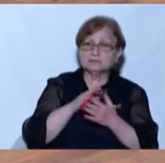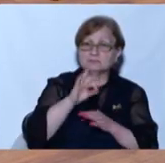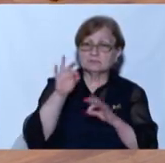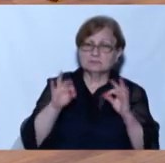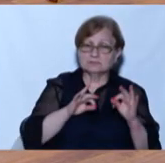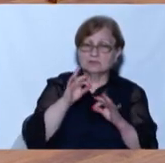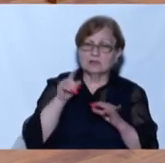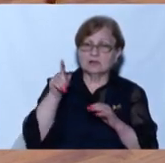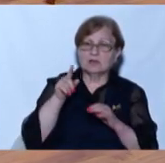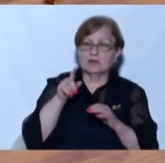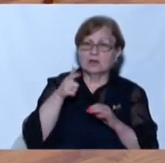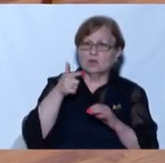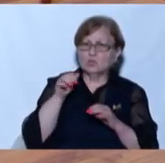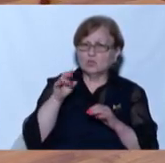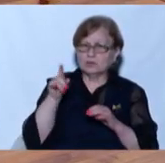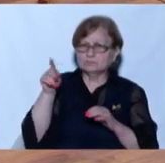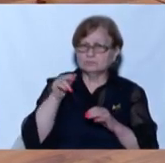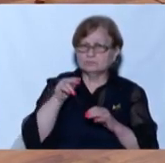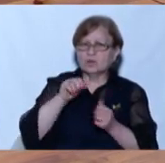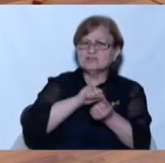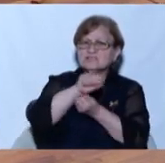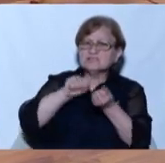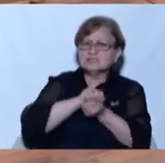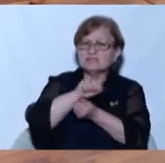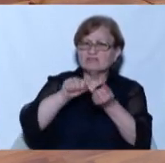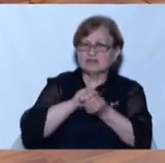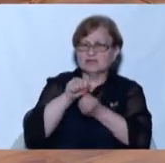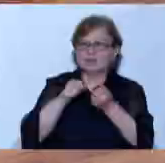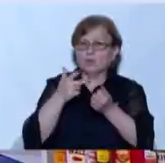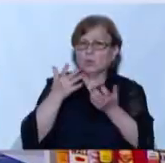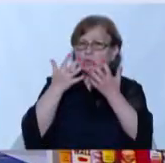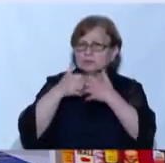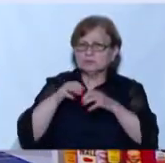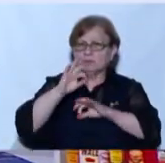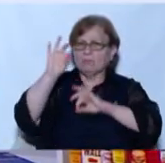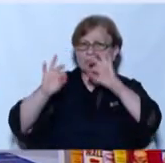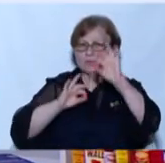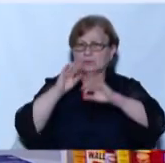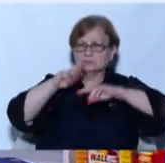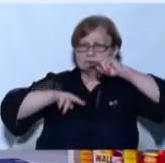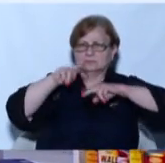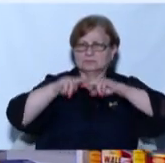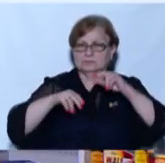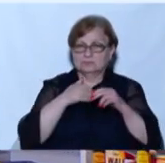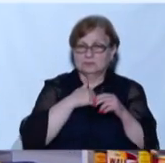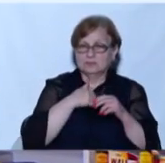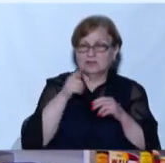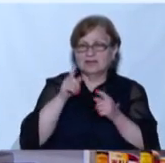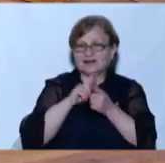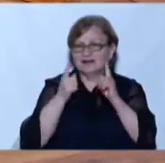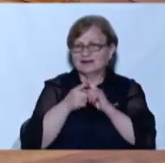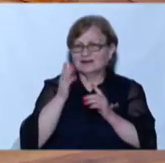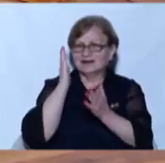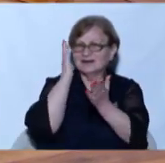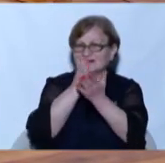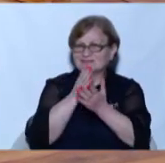ეს გურამიშვილი ამას ვისაუბრებთ, ესე იგი უნდა რომ აი წისქვილი როგორ იყოს მოწყობილი, მაგრამ ის წერს საერთოდ ეს იგაური ფორმა არის. მარტო წისქვილზე